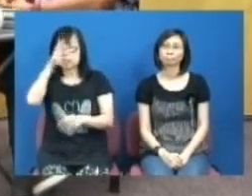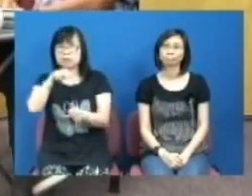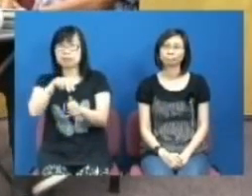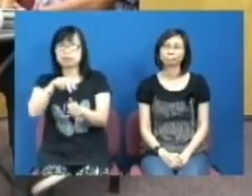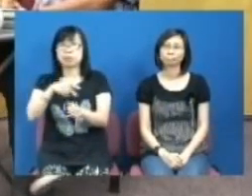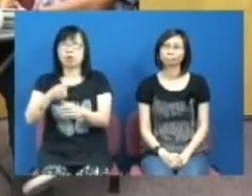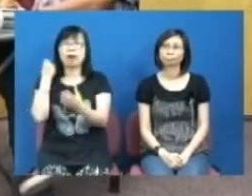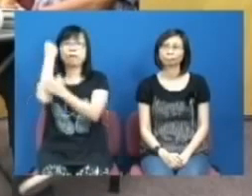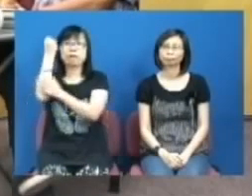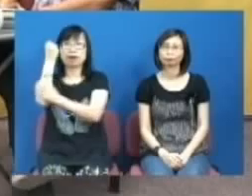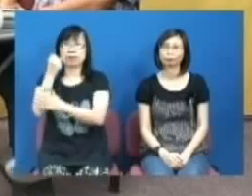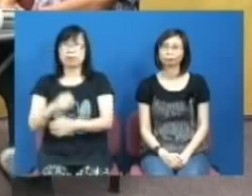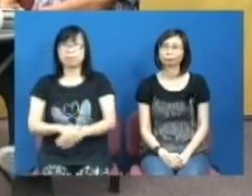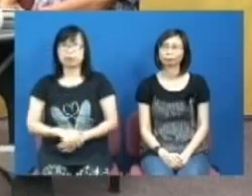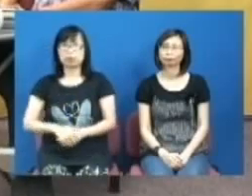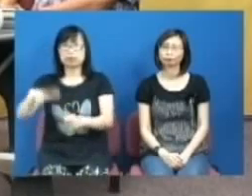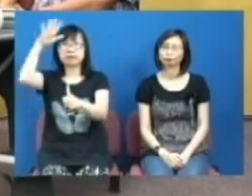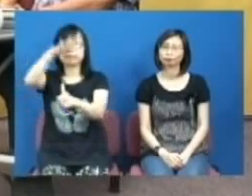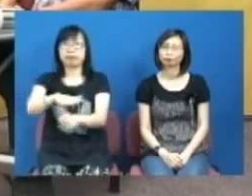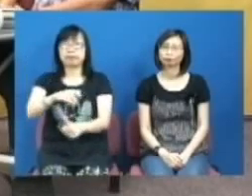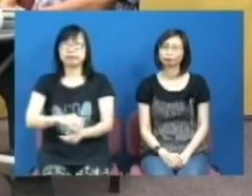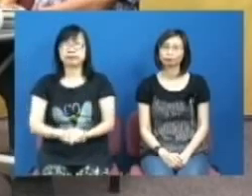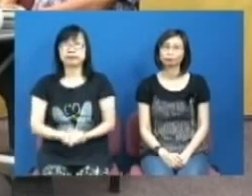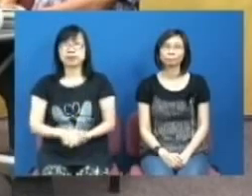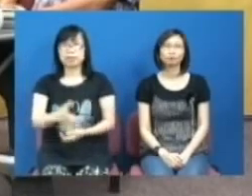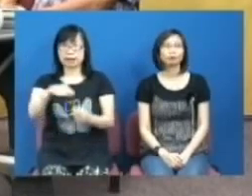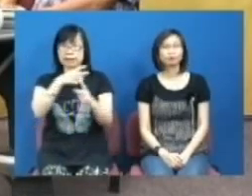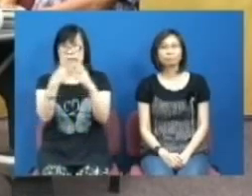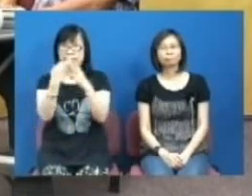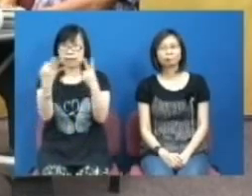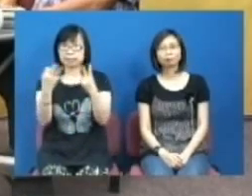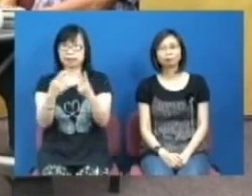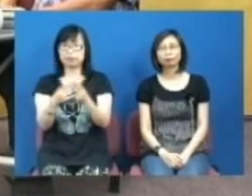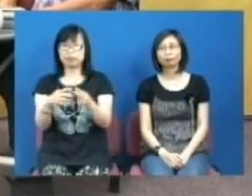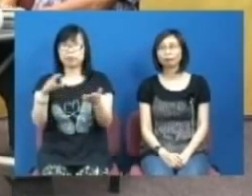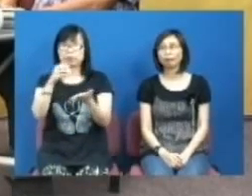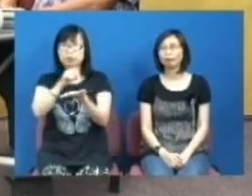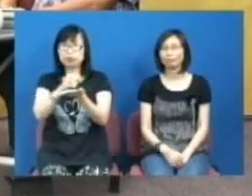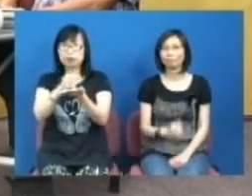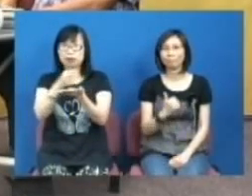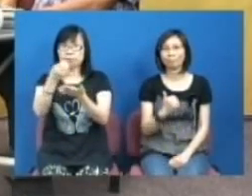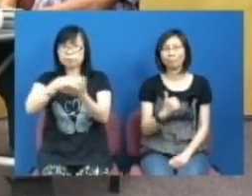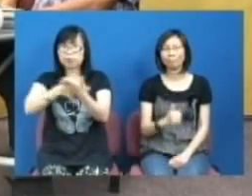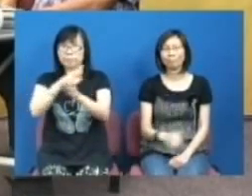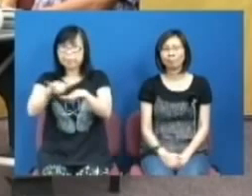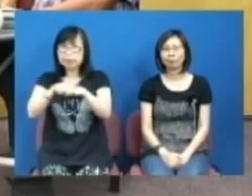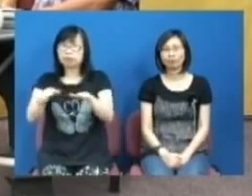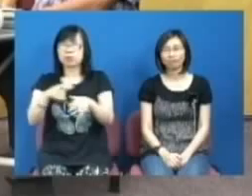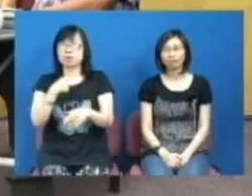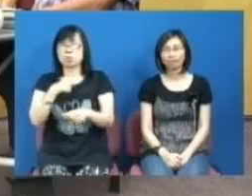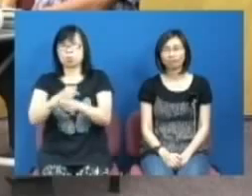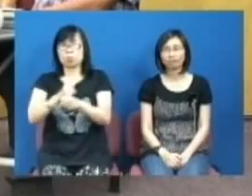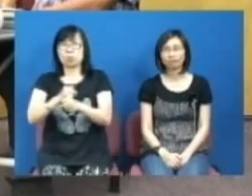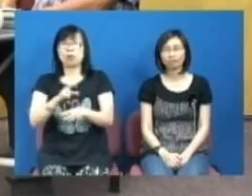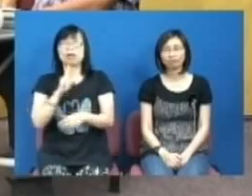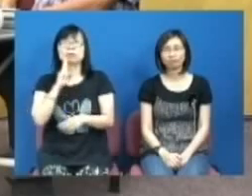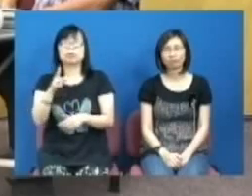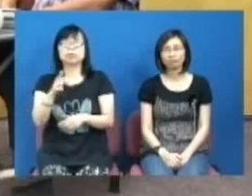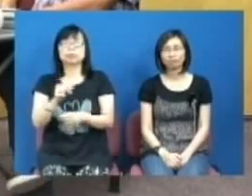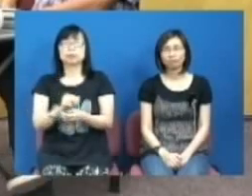有你反革命，他都這樣可以鎮壓你，是但是廿三條是一個法律的平台去處理這個問題，即是說令到他整